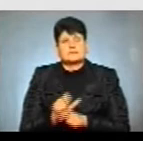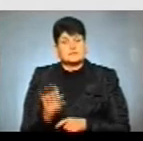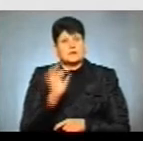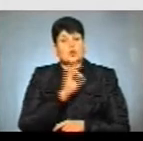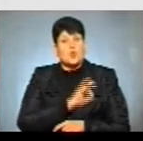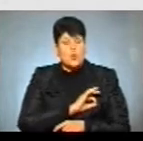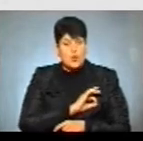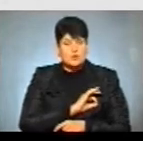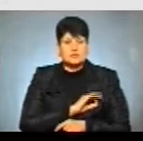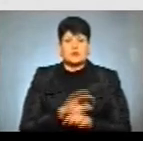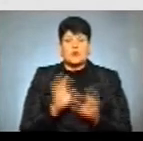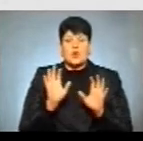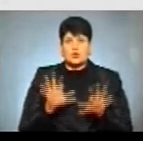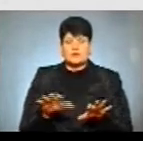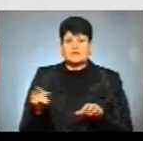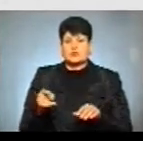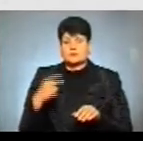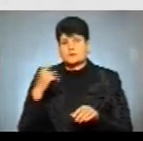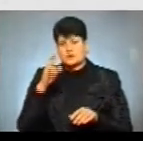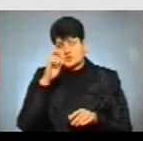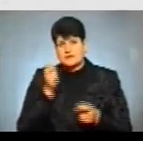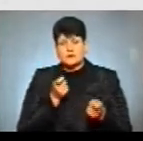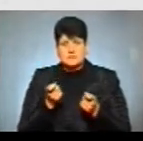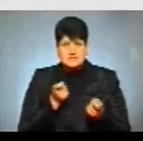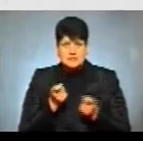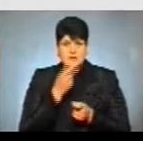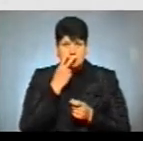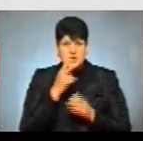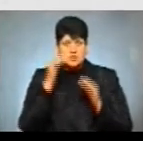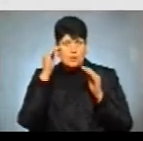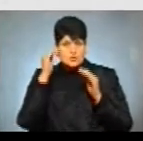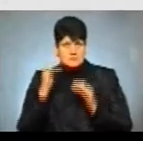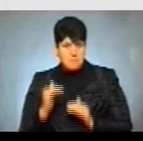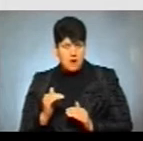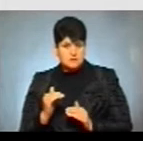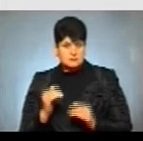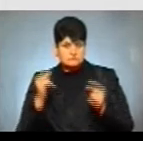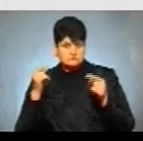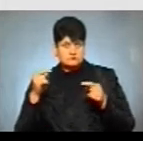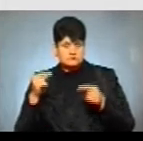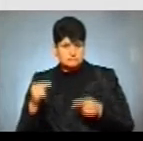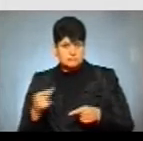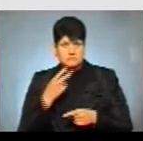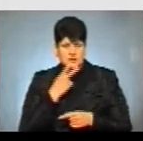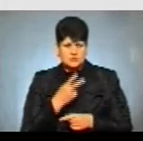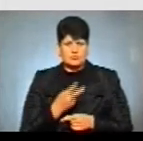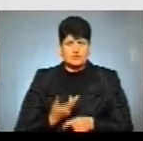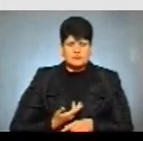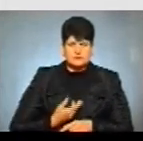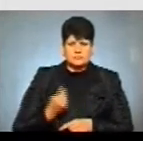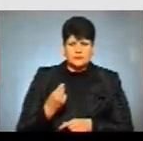і активи голови Тернопільської обласної державної адміністрації, і бачимо спад, що в активах, що в